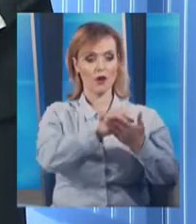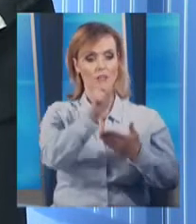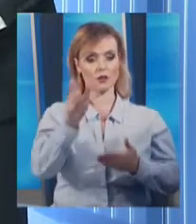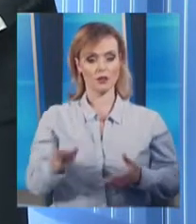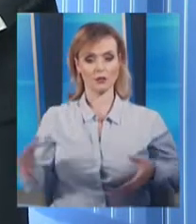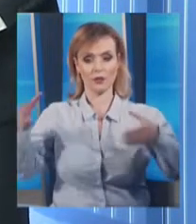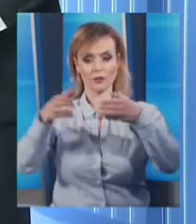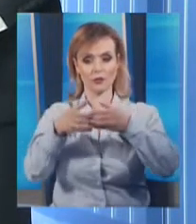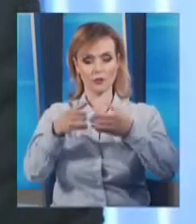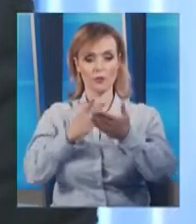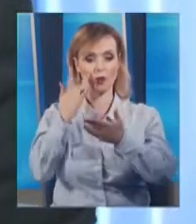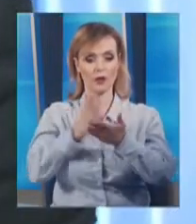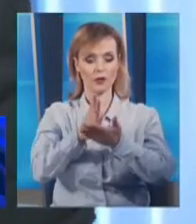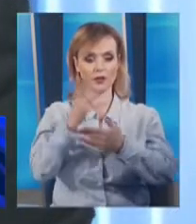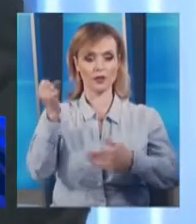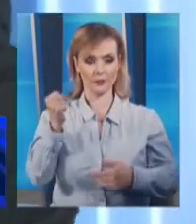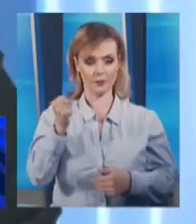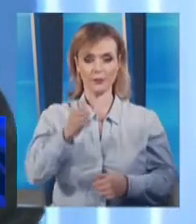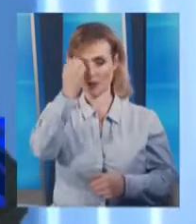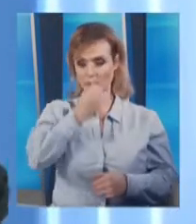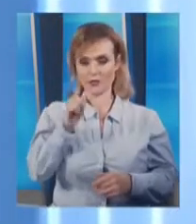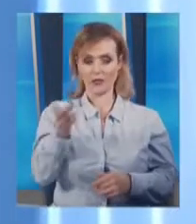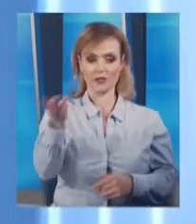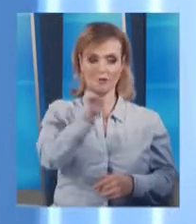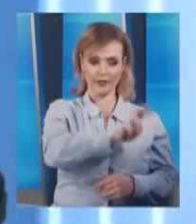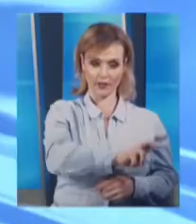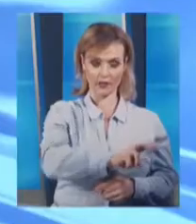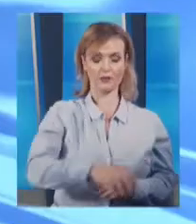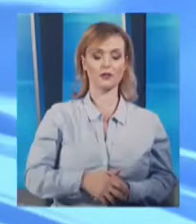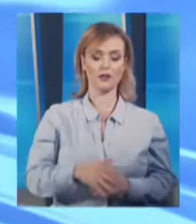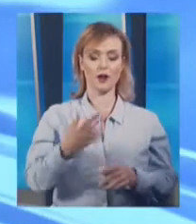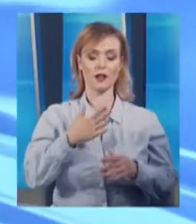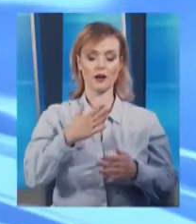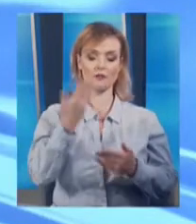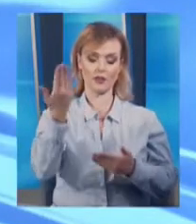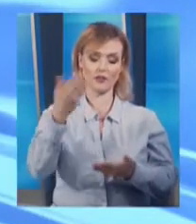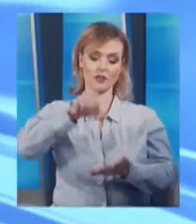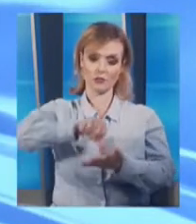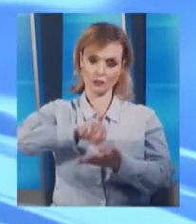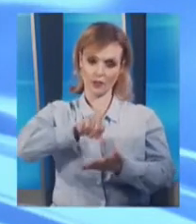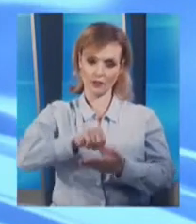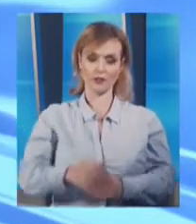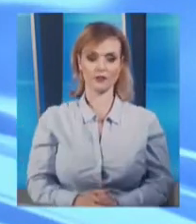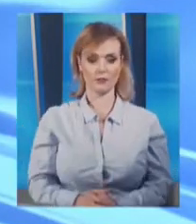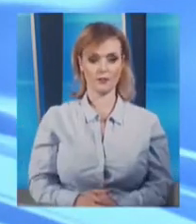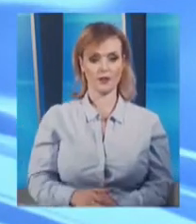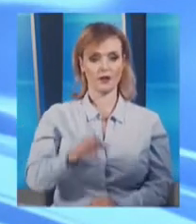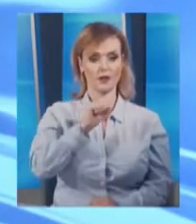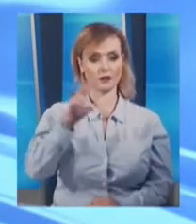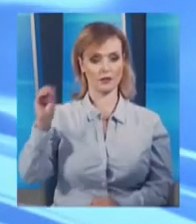Bună seara și bine ați venit. Bună seara, bine m-am găsit. Apreciem, ne-a spus, prezența domnului